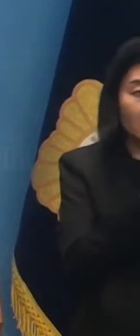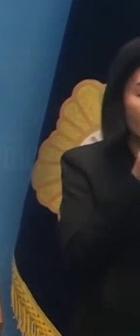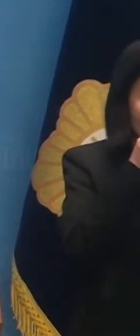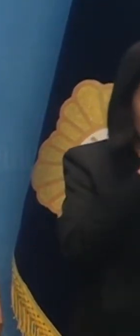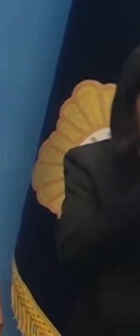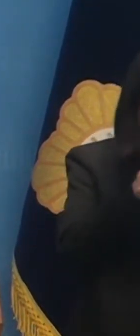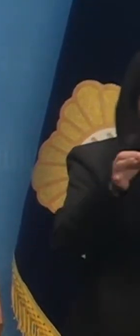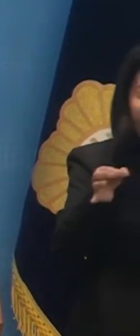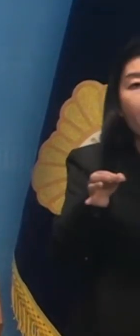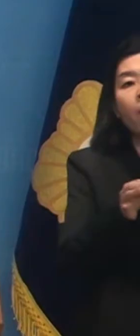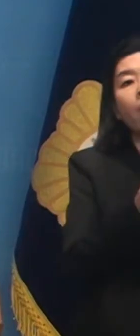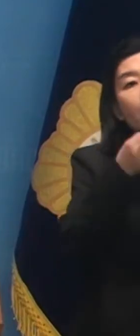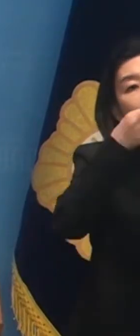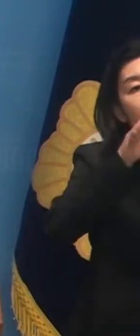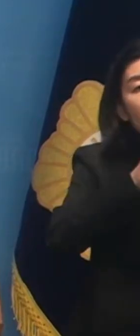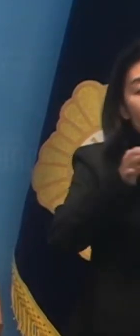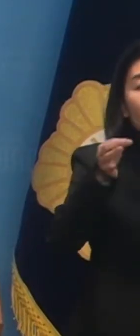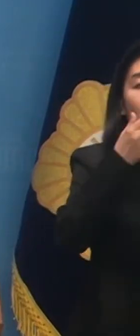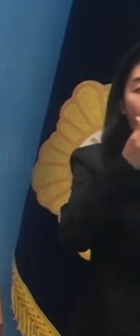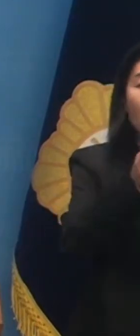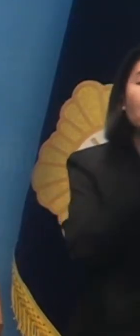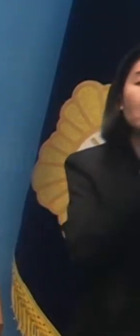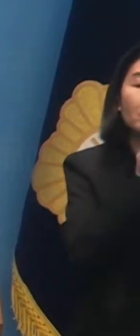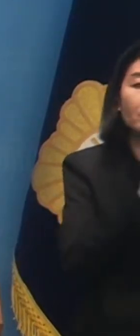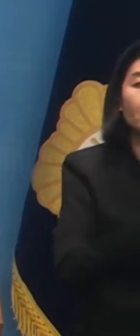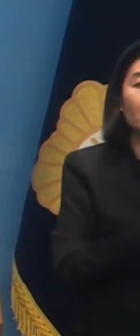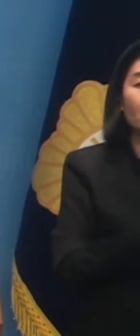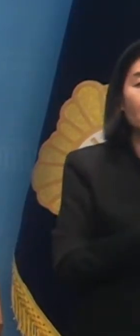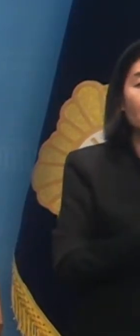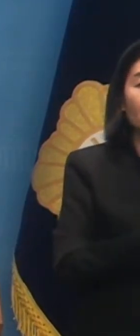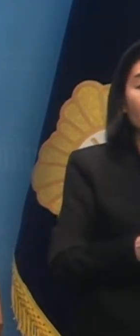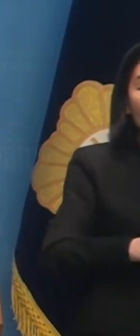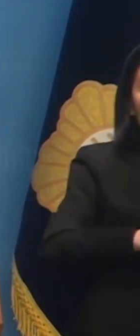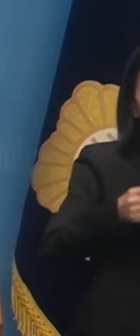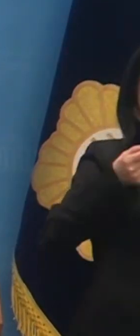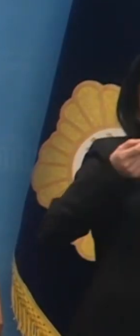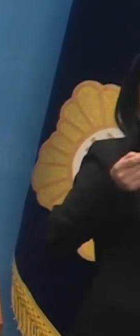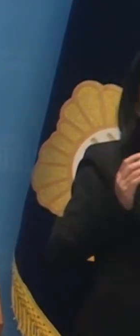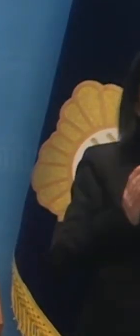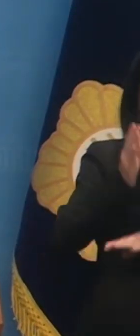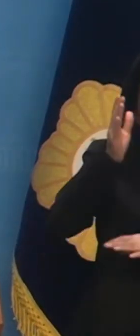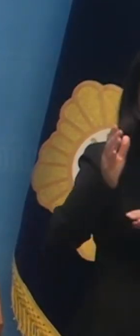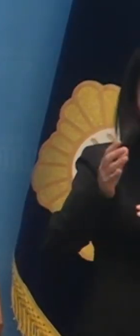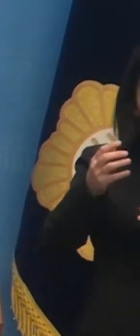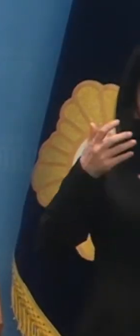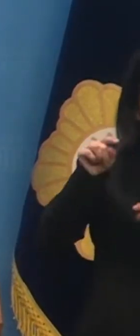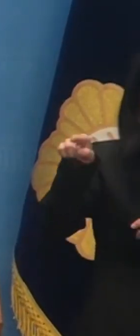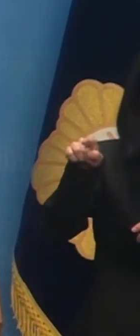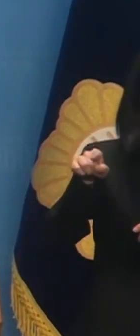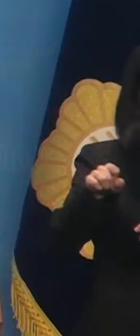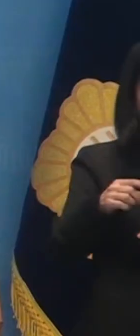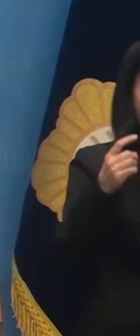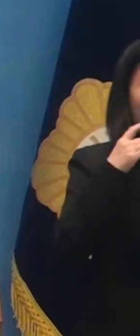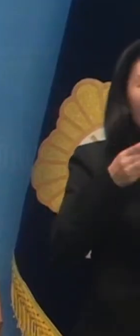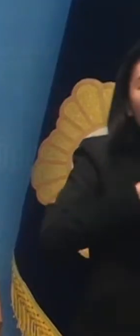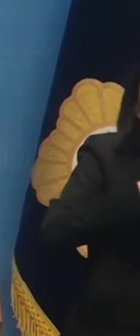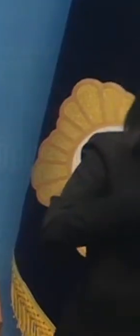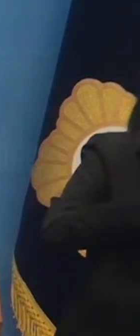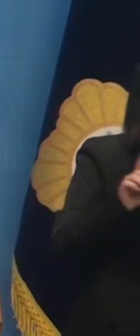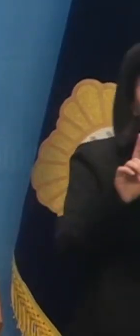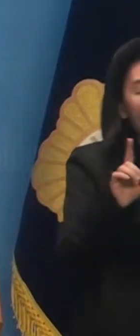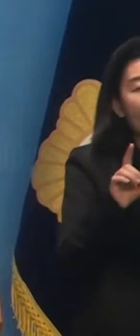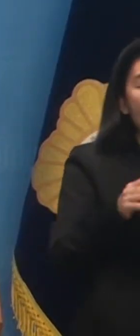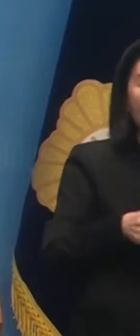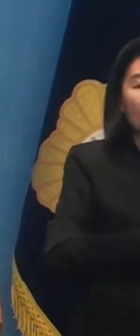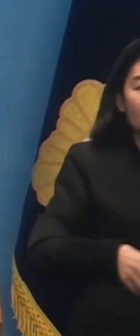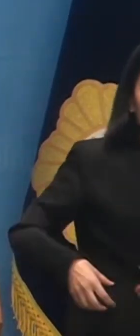사실입니다. 일부 극우 세력들의 공연한 프레임 정치, 가짜뉴스 논란 키우기에 주춤거릴 때가 아닙니다.